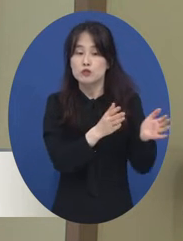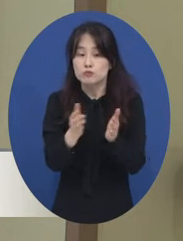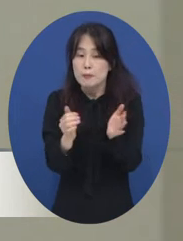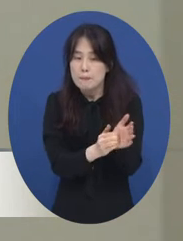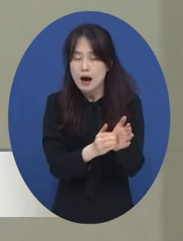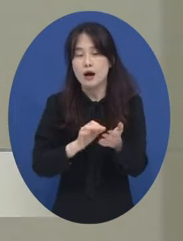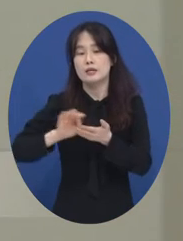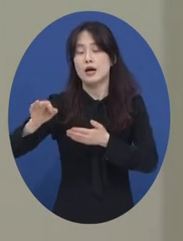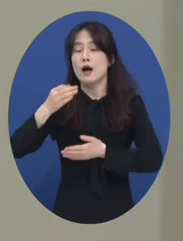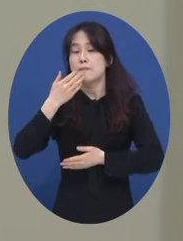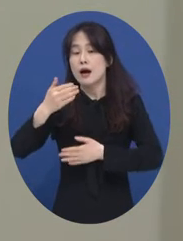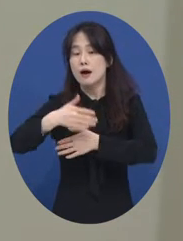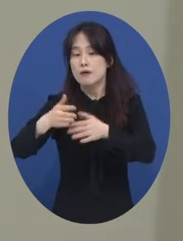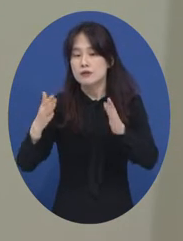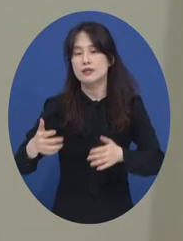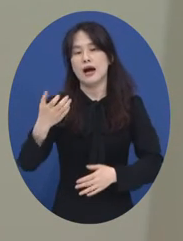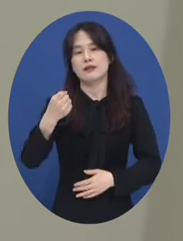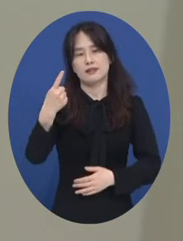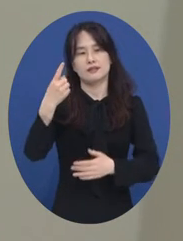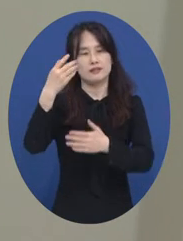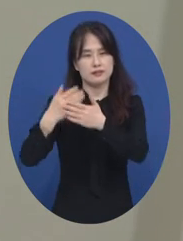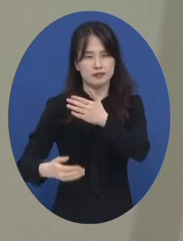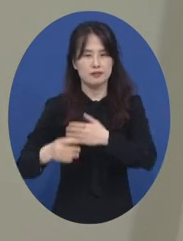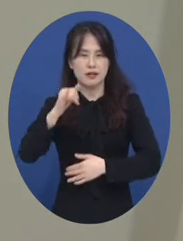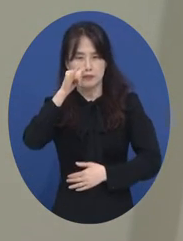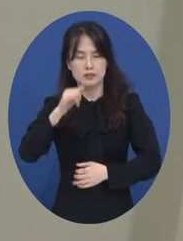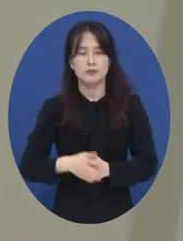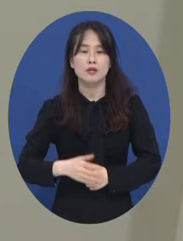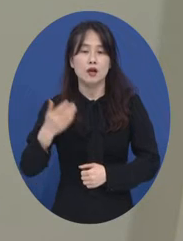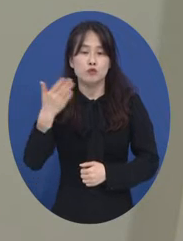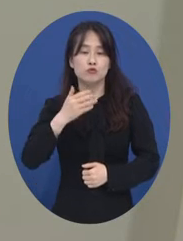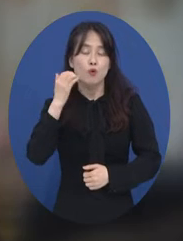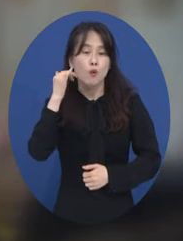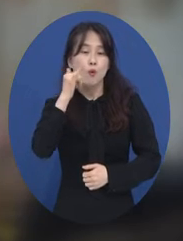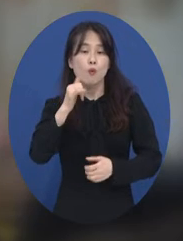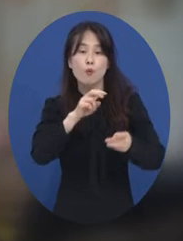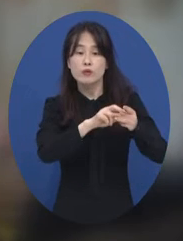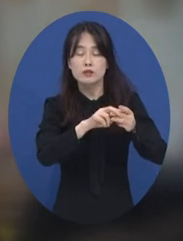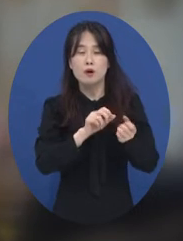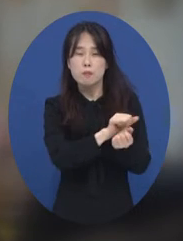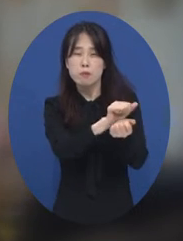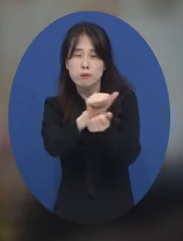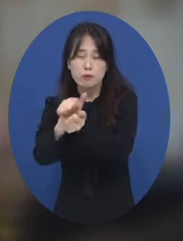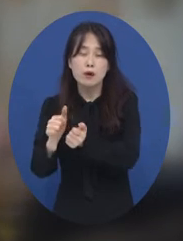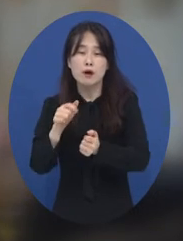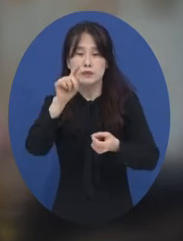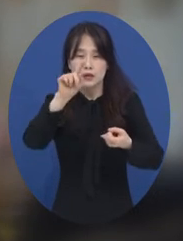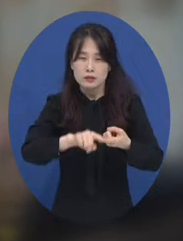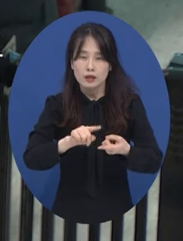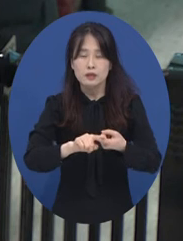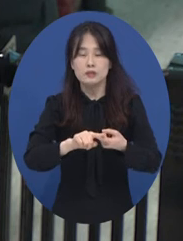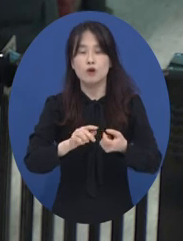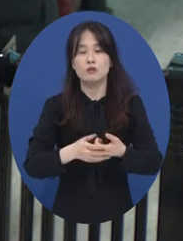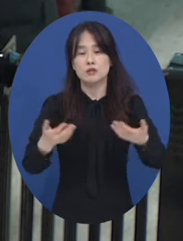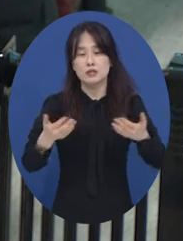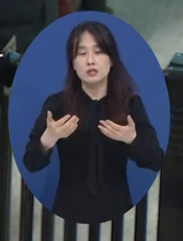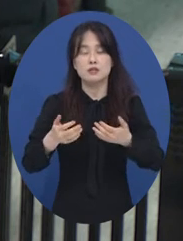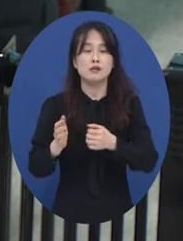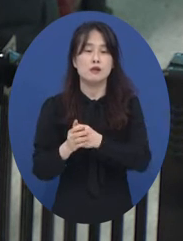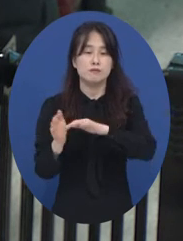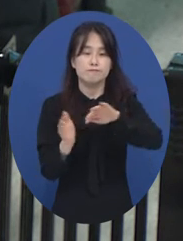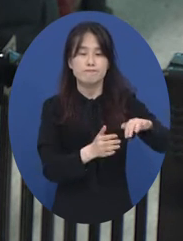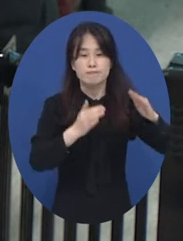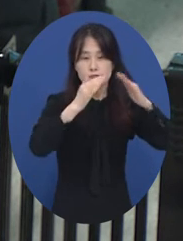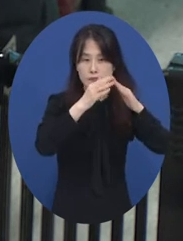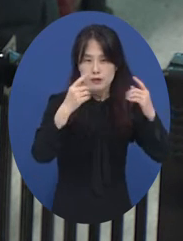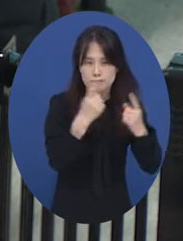확보하고 있고 가 용병 상은 91 됩니다 그렇고 센터 집단 감염 에 대해선 경우 돌은 해당 건물의 직원들을 작가 경리